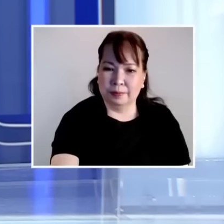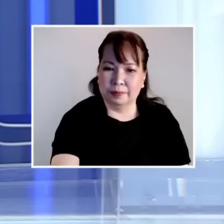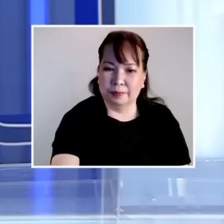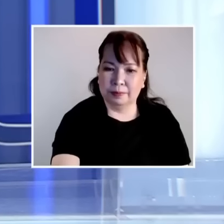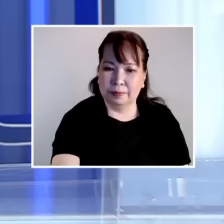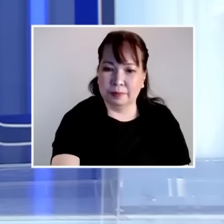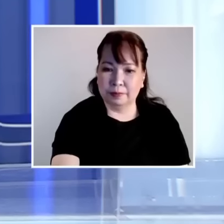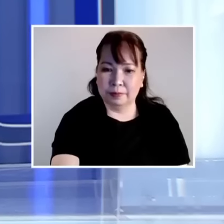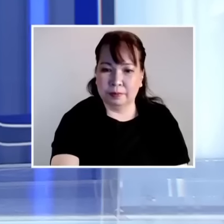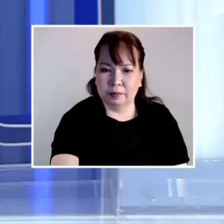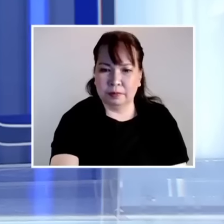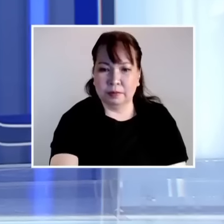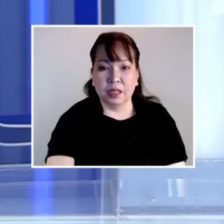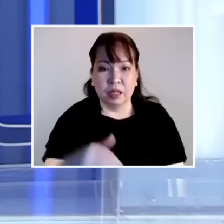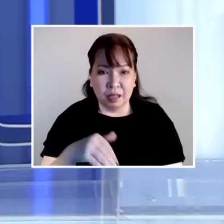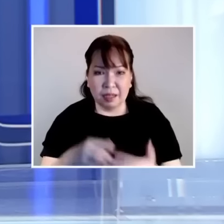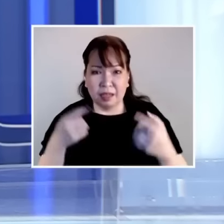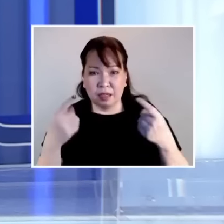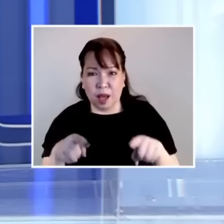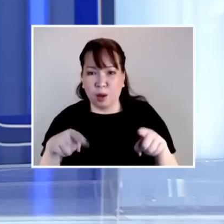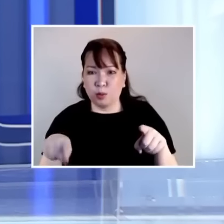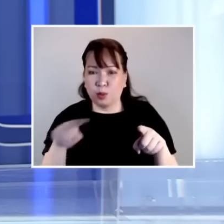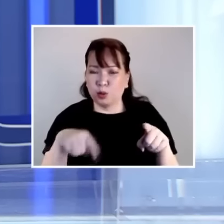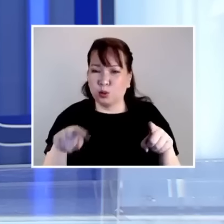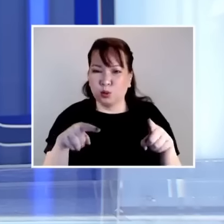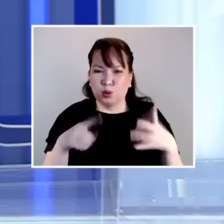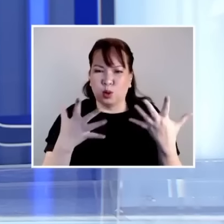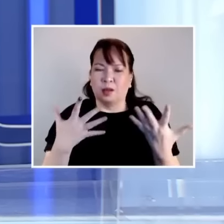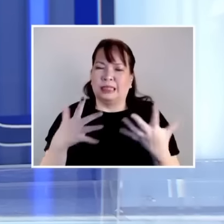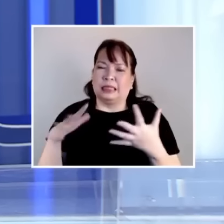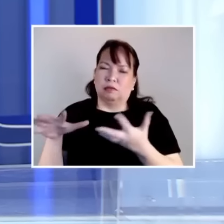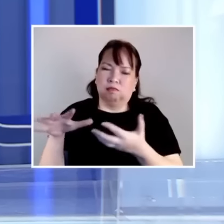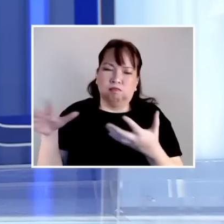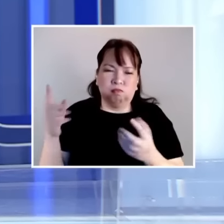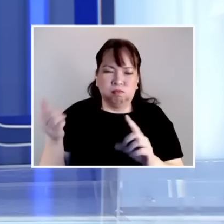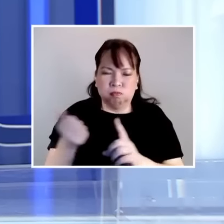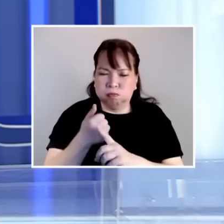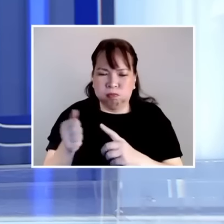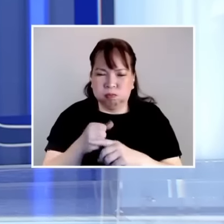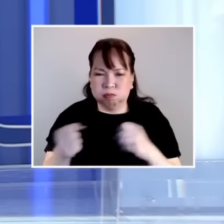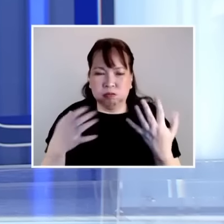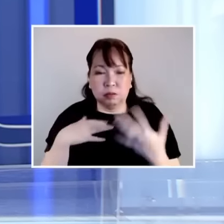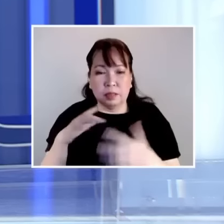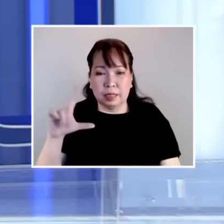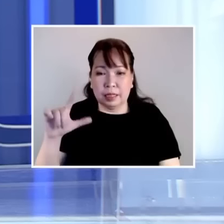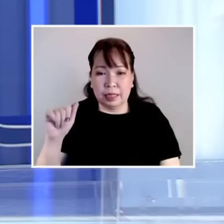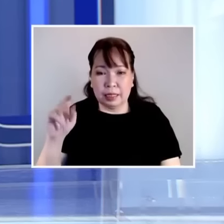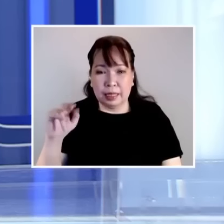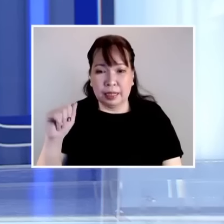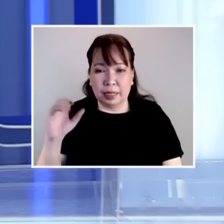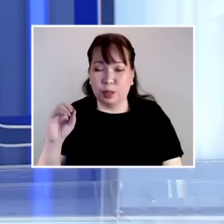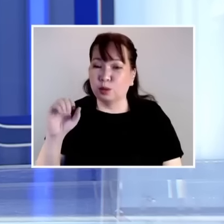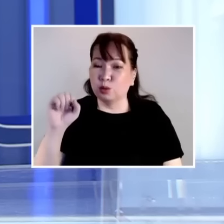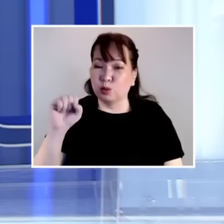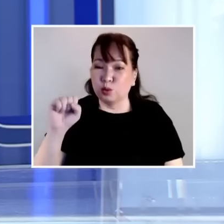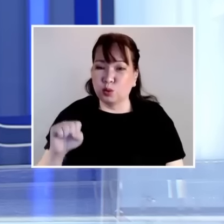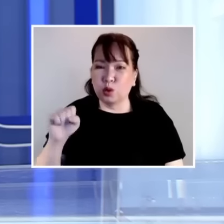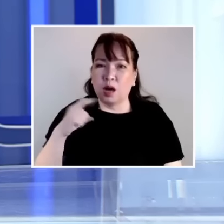Muling nabahiran ng karahasan ang halalan sa Lanao del Sur kung saan 6 na ang naitatalang patay sa iba't ibang